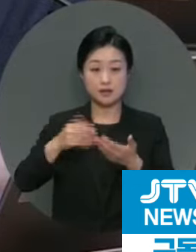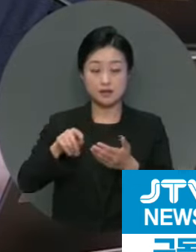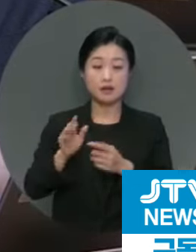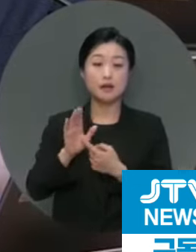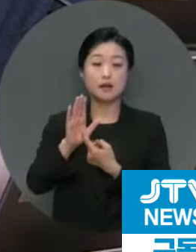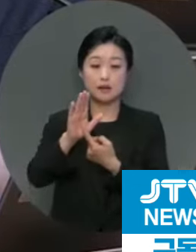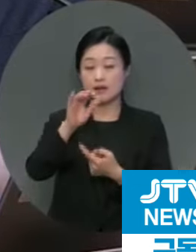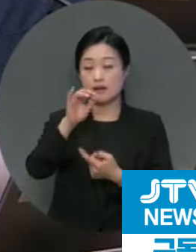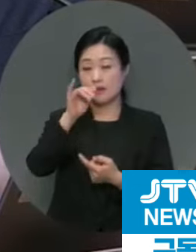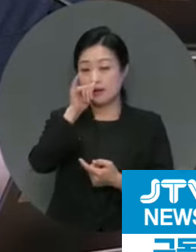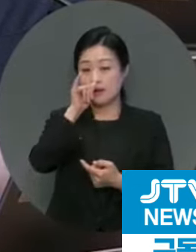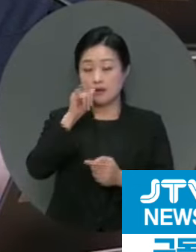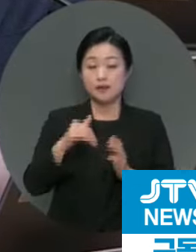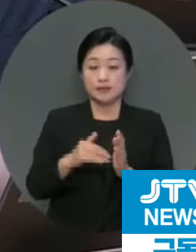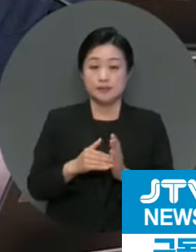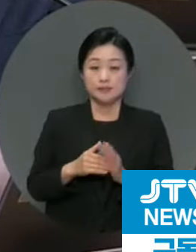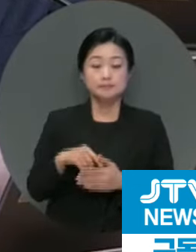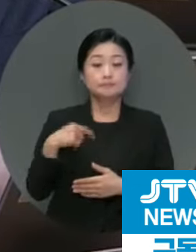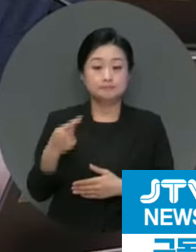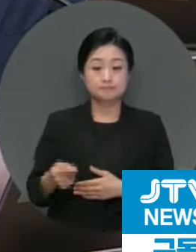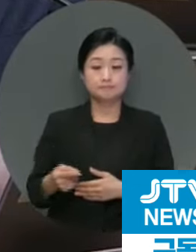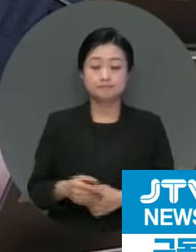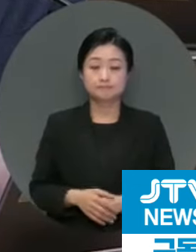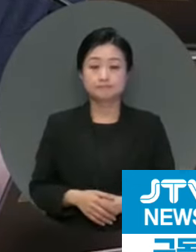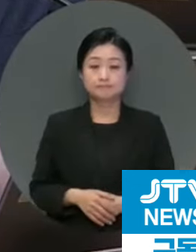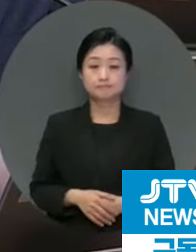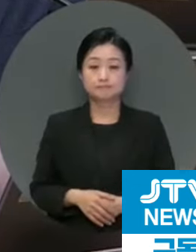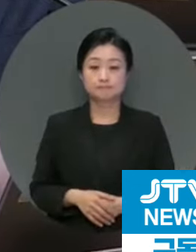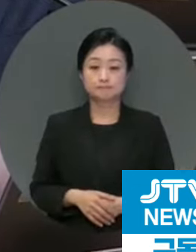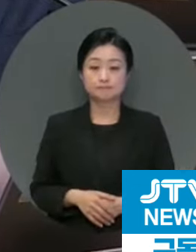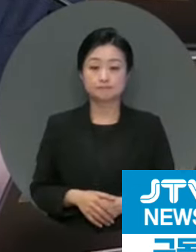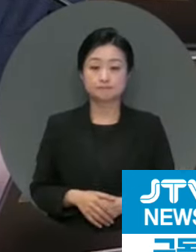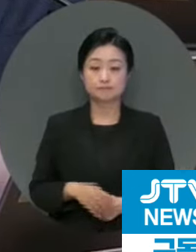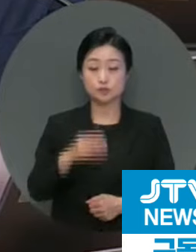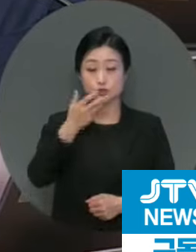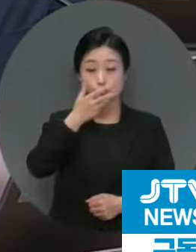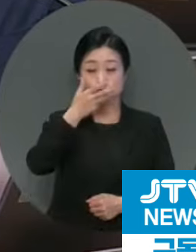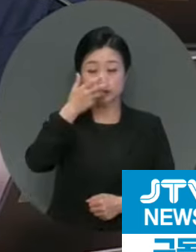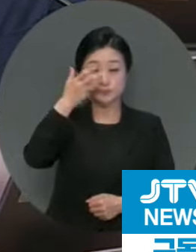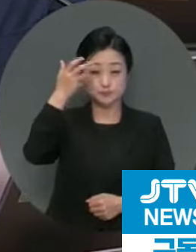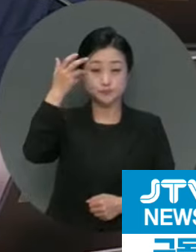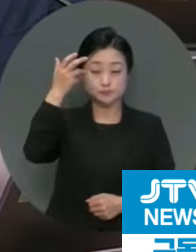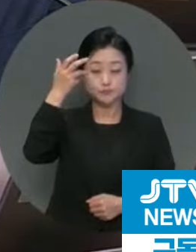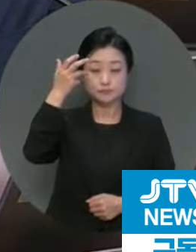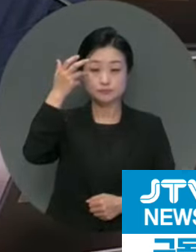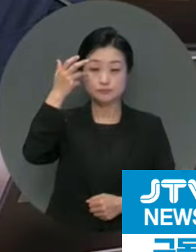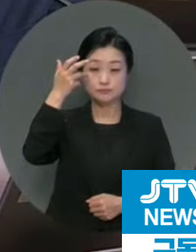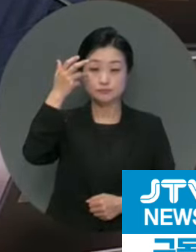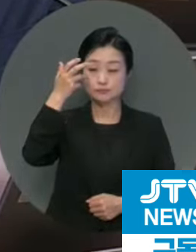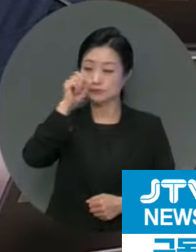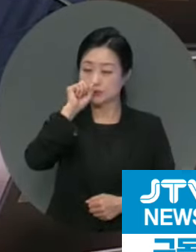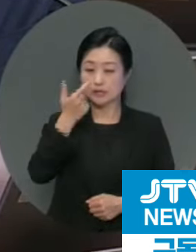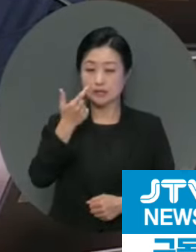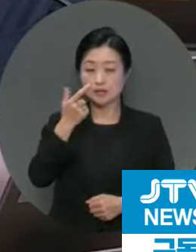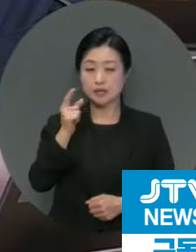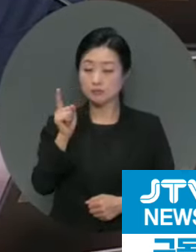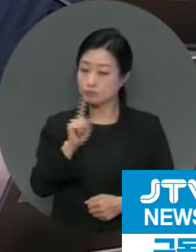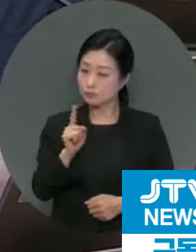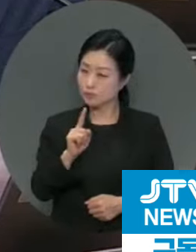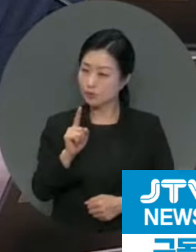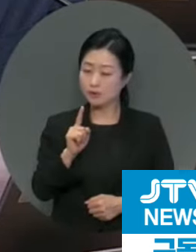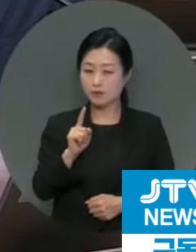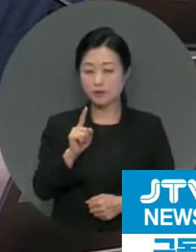이제 네네 보도화되고. 예 그다음에 예 근데 그 꿈이 안 좋은데 뭐